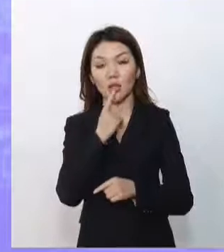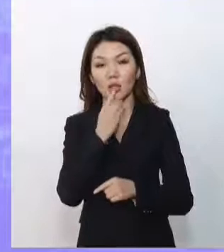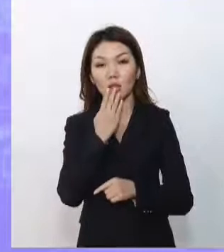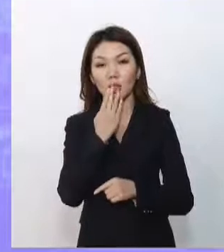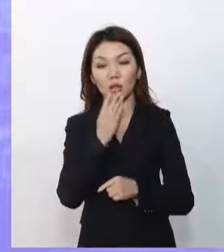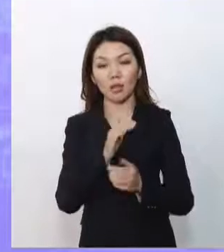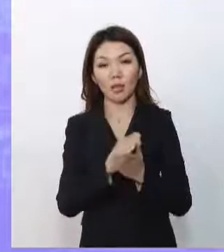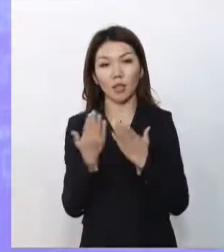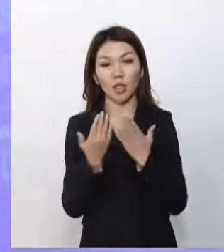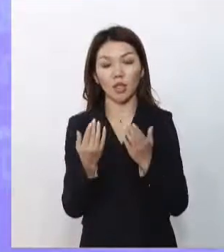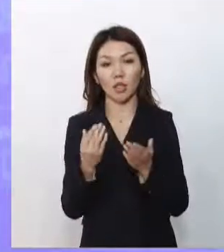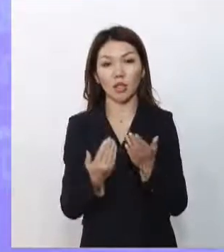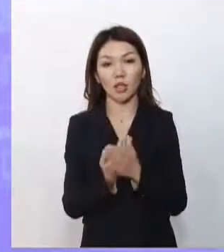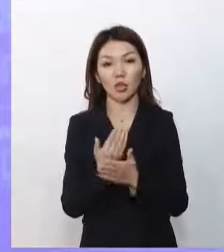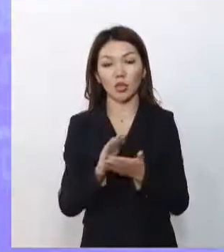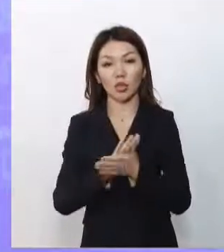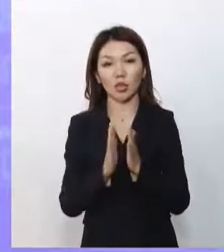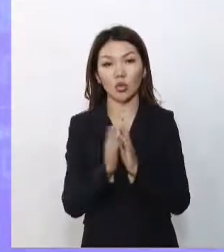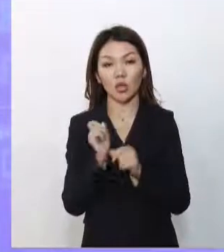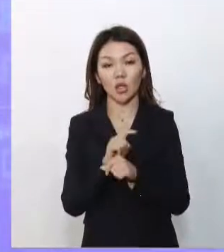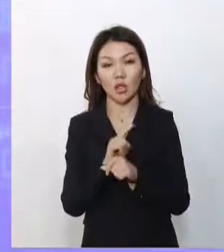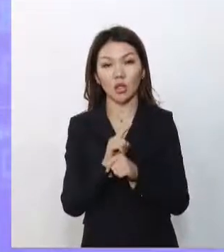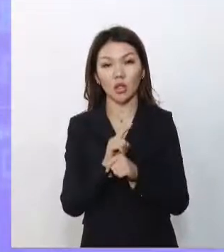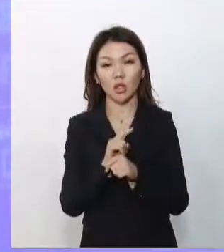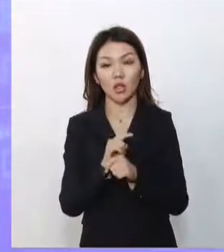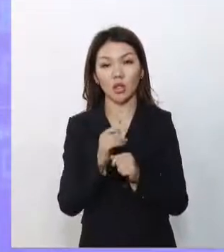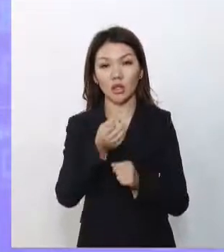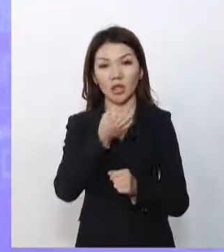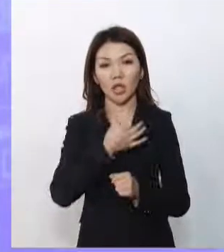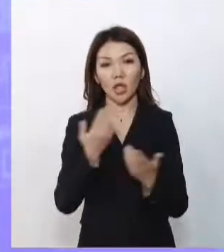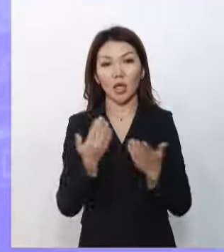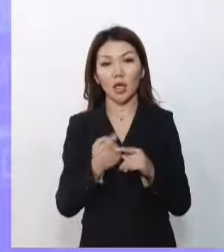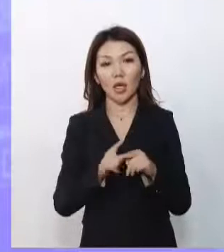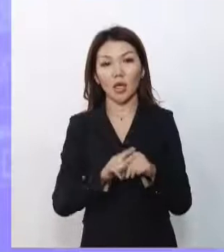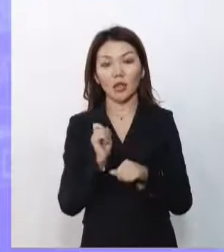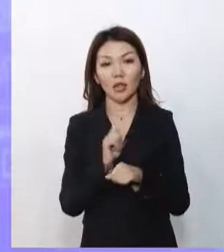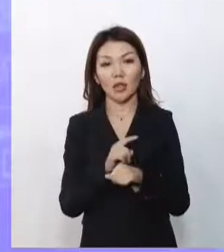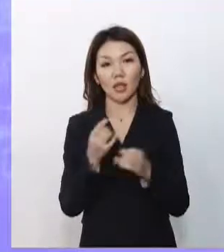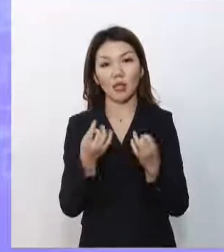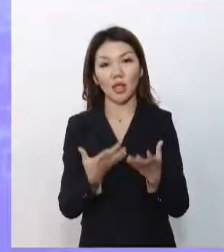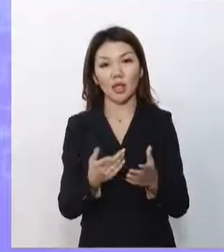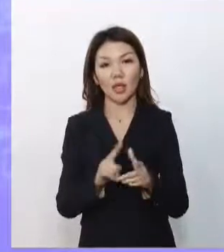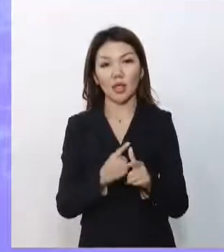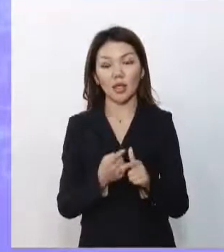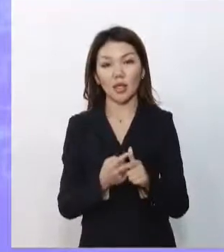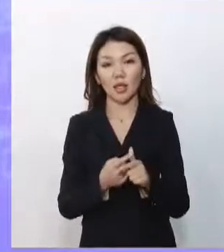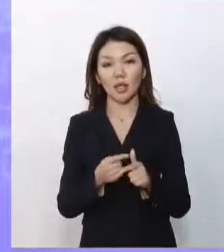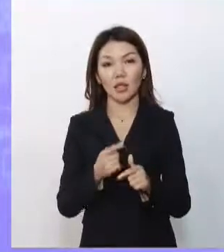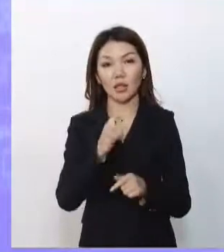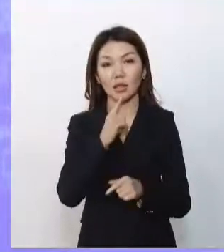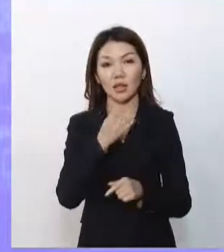Прочитайте еще раз условия задачи и скажите, какая это задача – простая или составная?